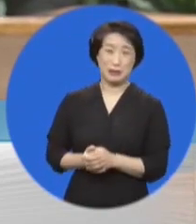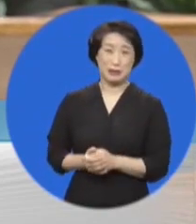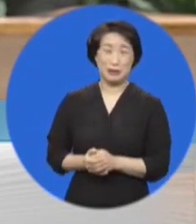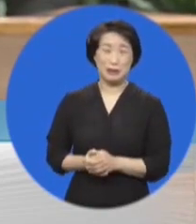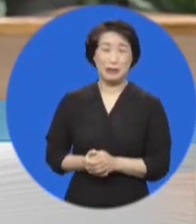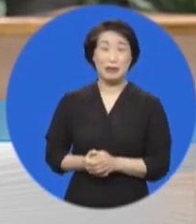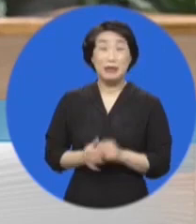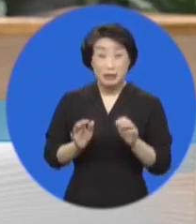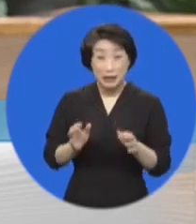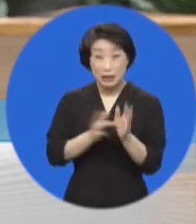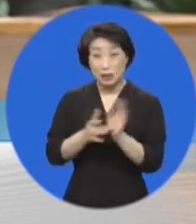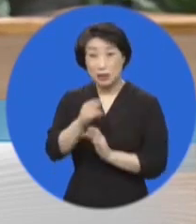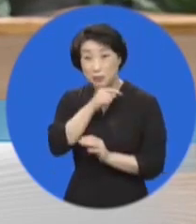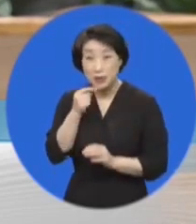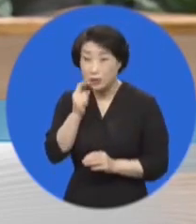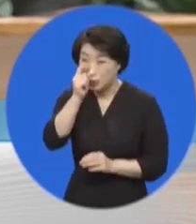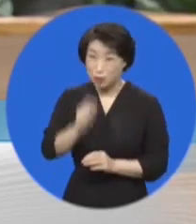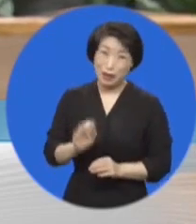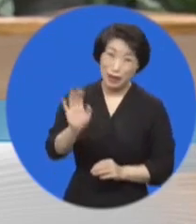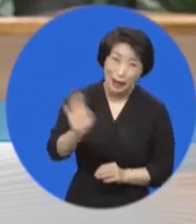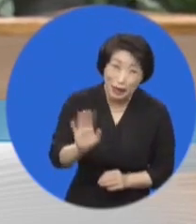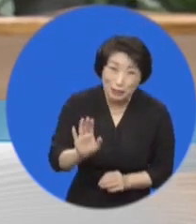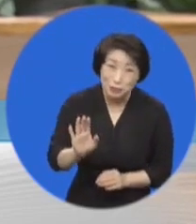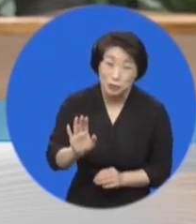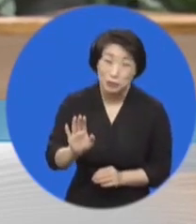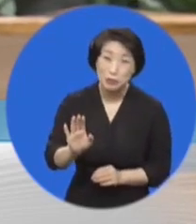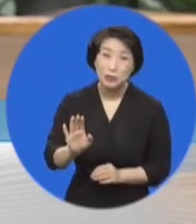피를 부정한 것이 아니라